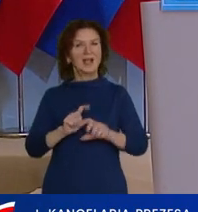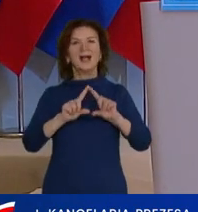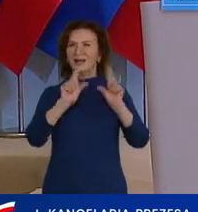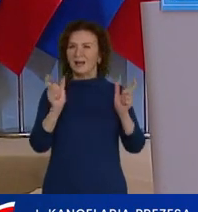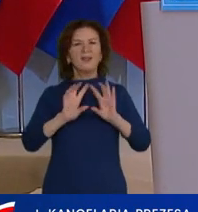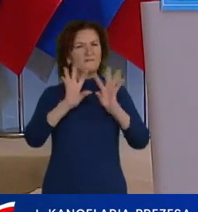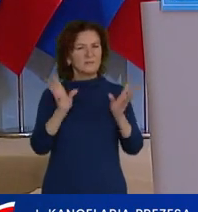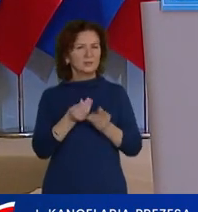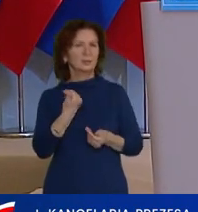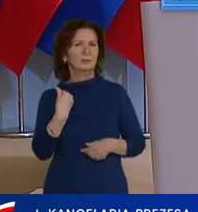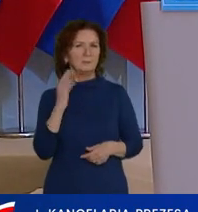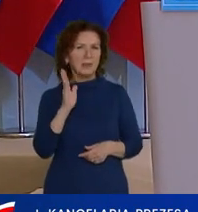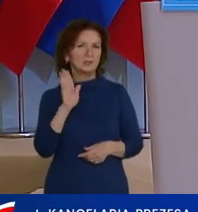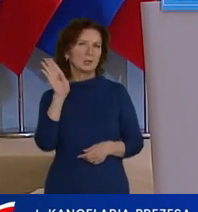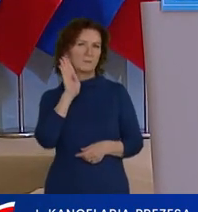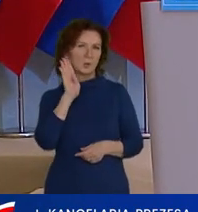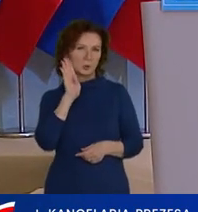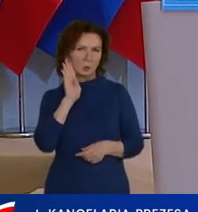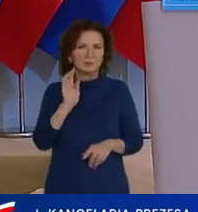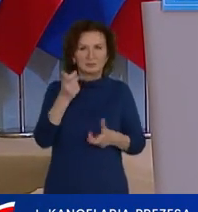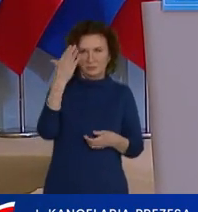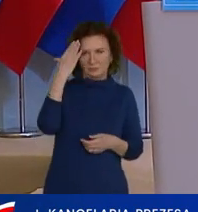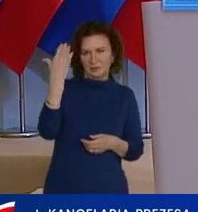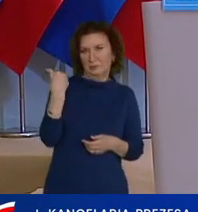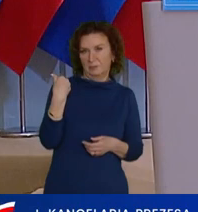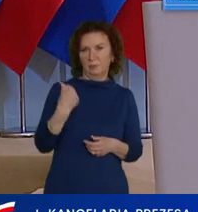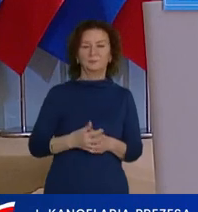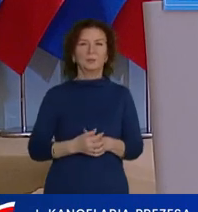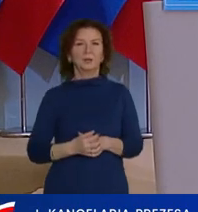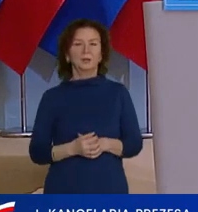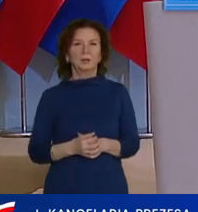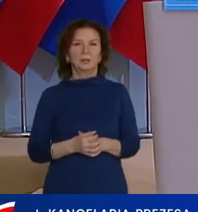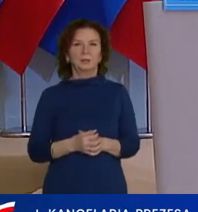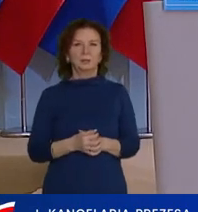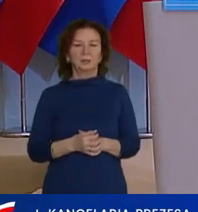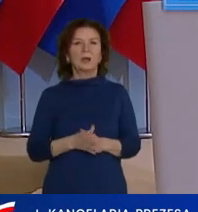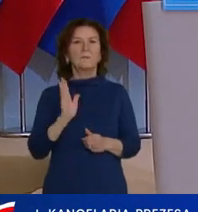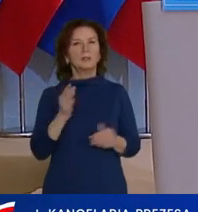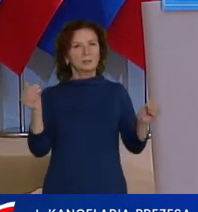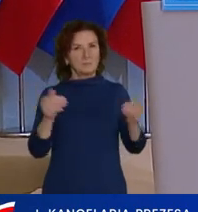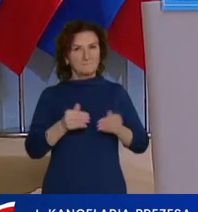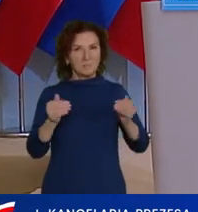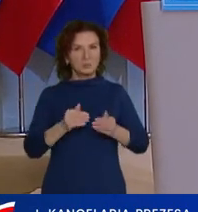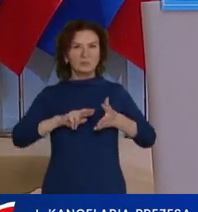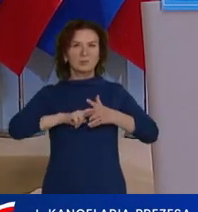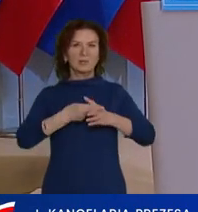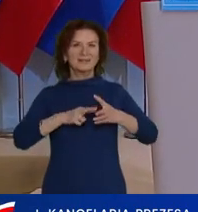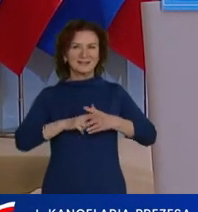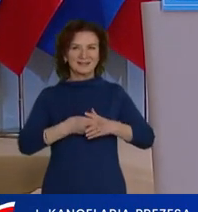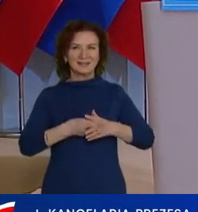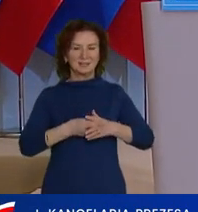zbliżony do tego, który już Państwo znacie, czyli będzie możliwość zapisywania